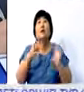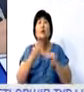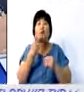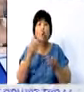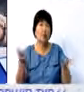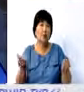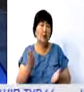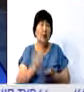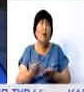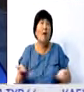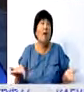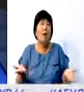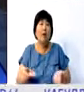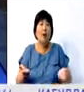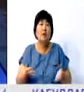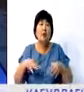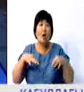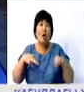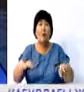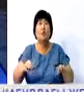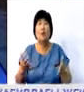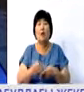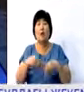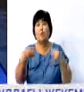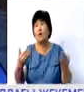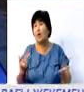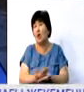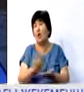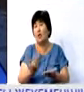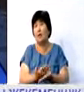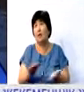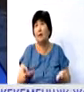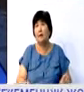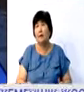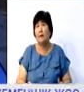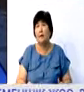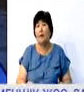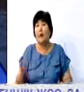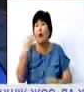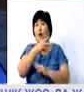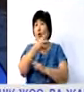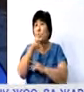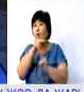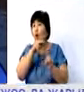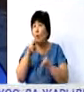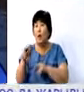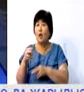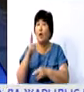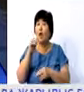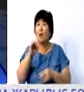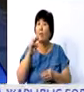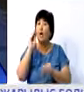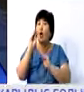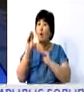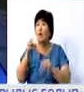көруіміз керек қой біз мысалы. Қанша машина алып беріп отырмыз сіздерге жаңа автокөліктер? Бейне бақылау камераларын құрып